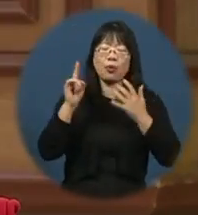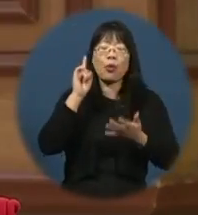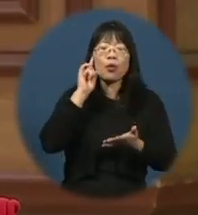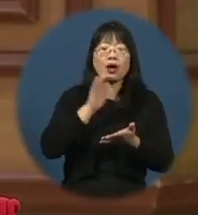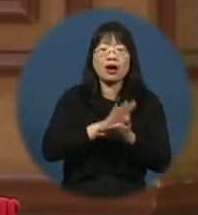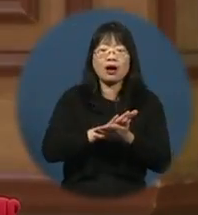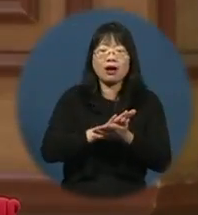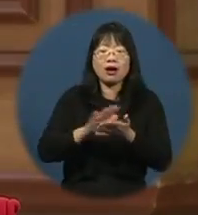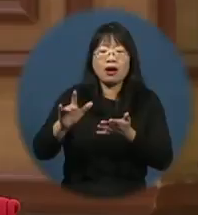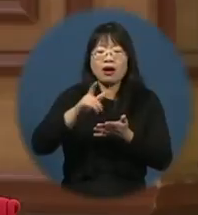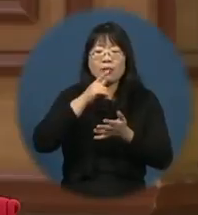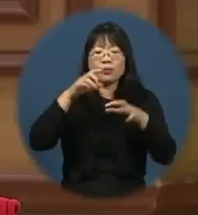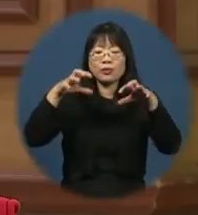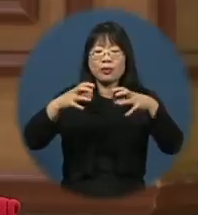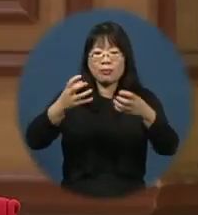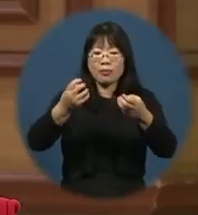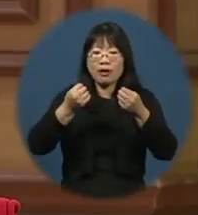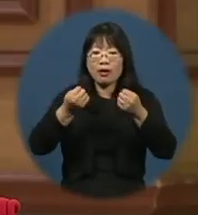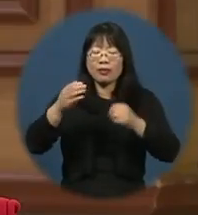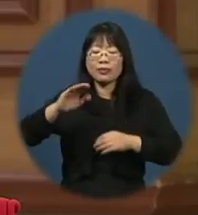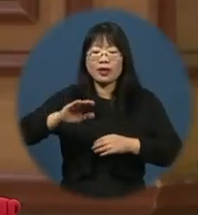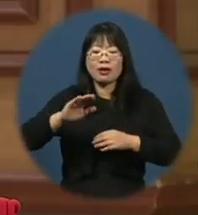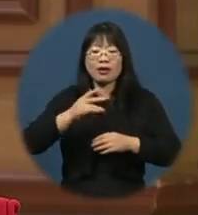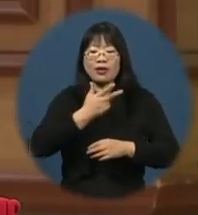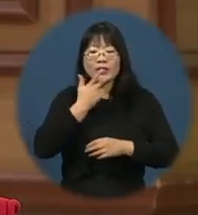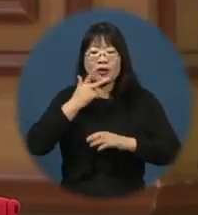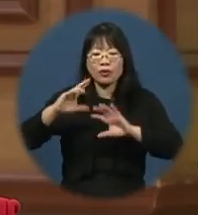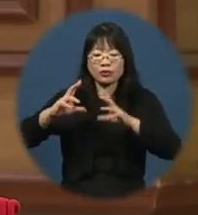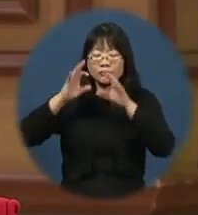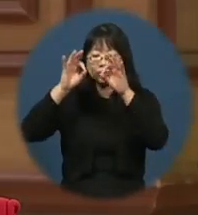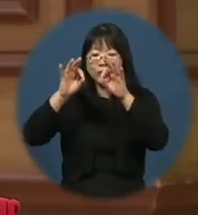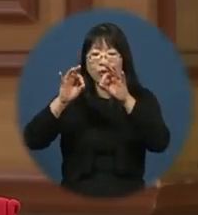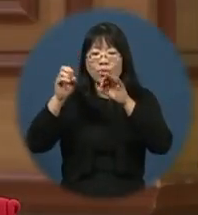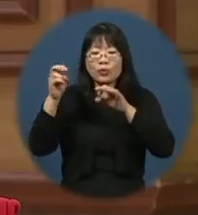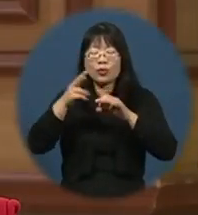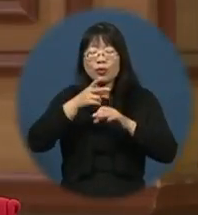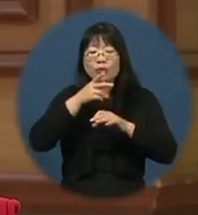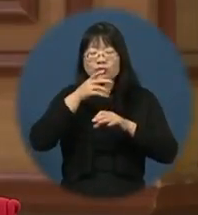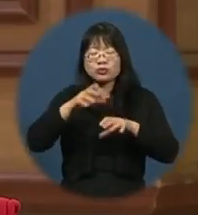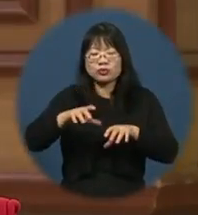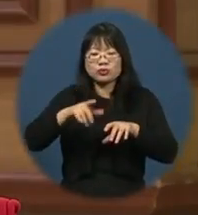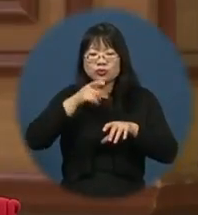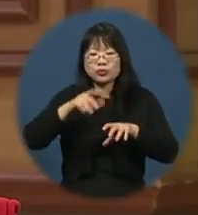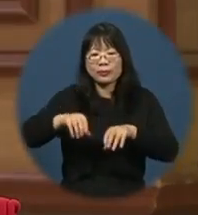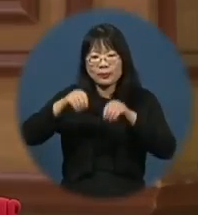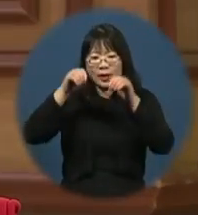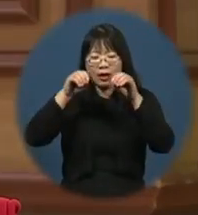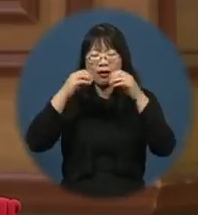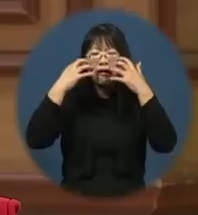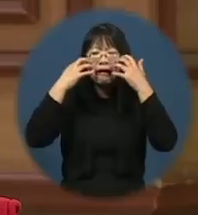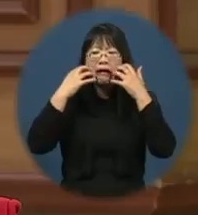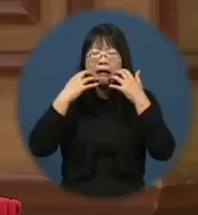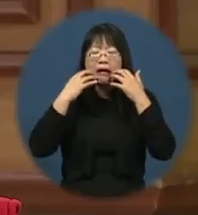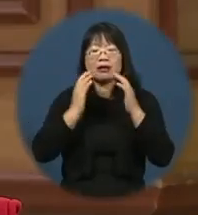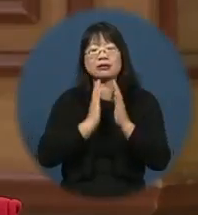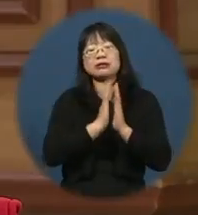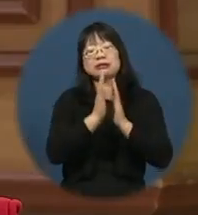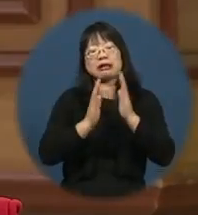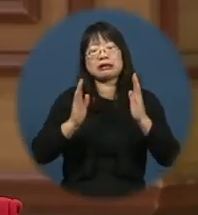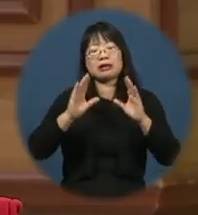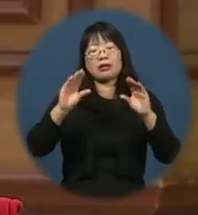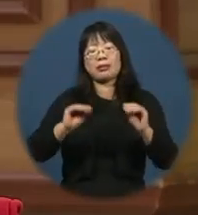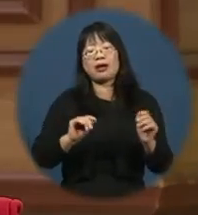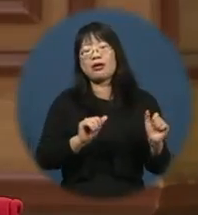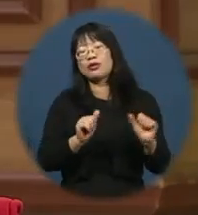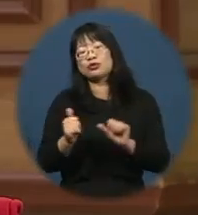네. 비가 많기로 하는데 그렇죠. 영국이 아주 가뭄에 그리고 더위에 잔디가 다 말라 죽었다고